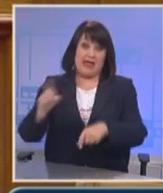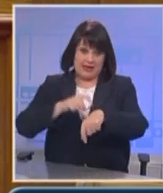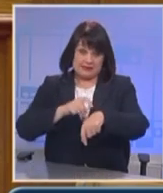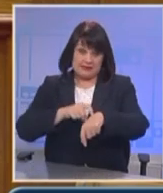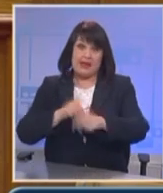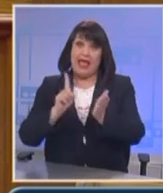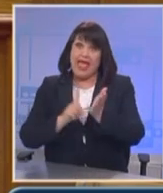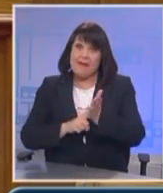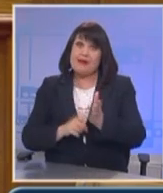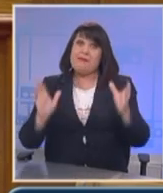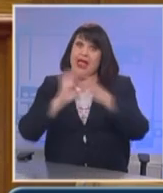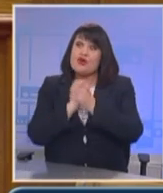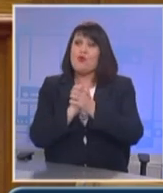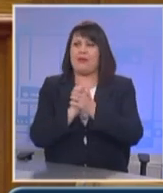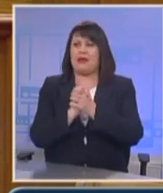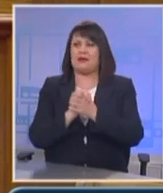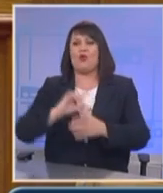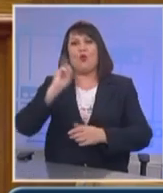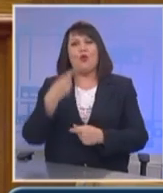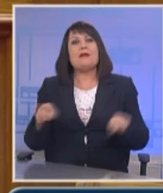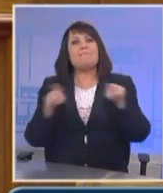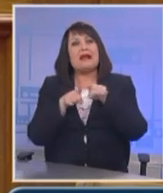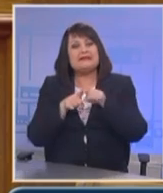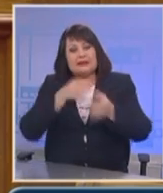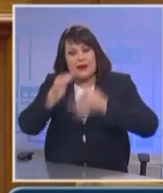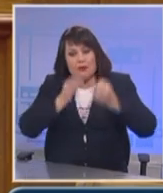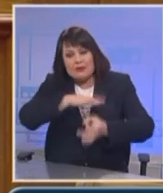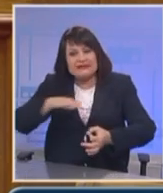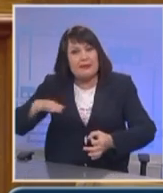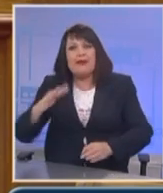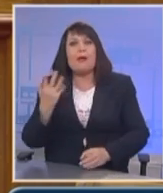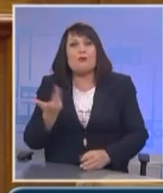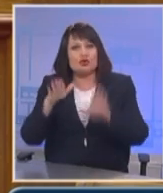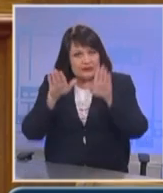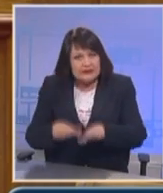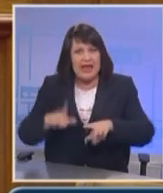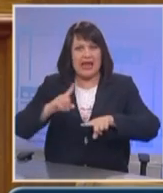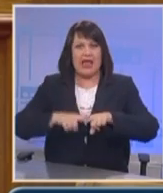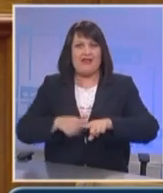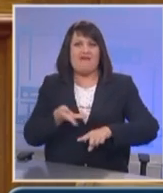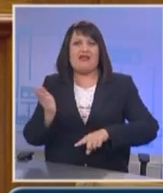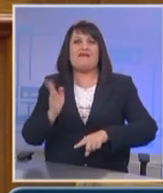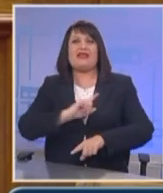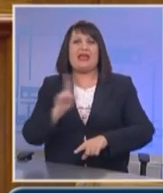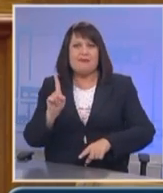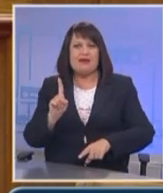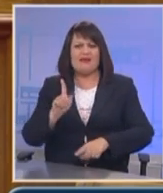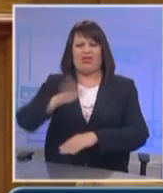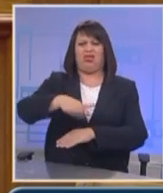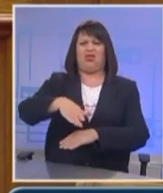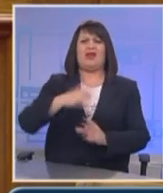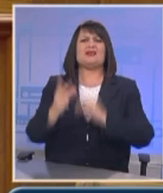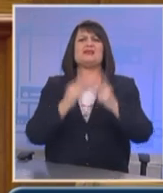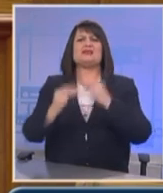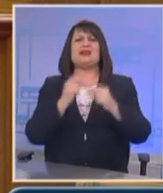έχουμε ενώσει τις δυνάμεις μας για να τους πούμε πώς θα μείνουν στη χώρα τους και θα προοδεύσουν, ευτελίζουμε τη